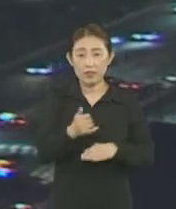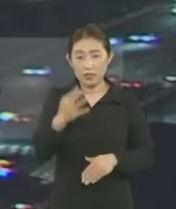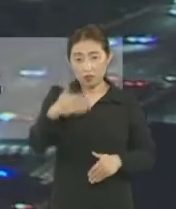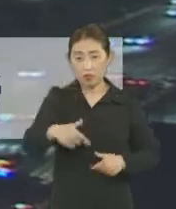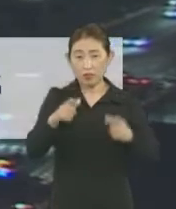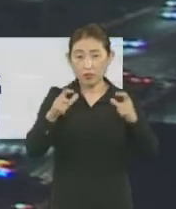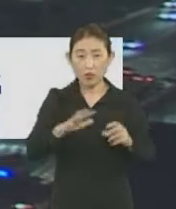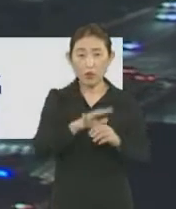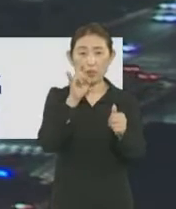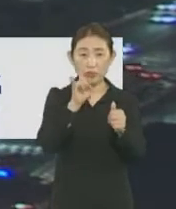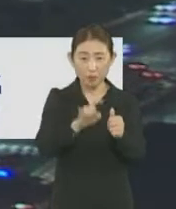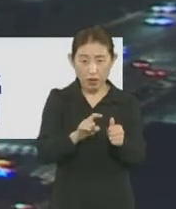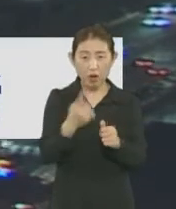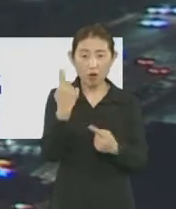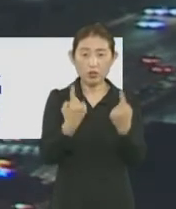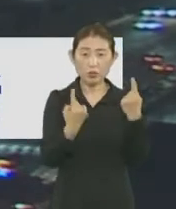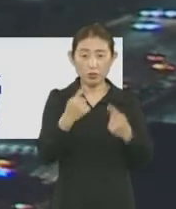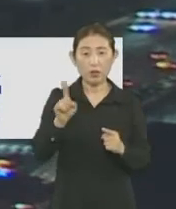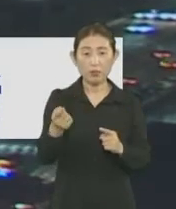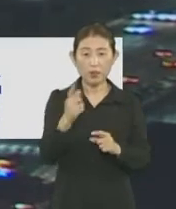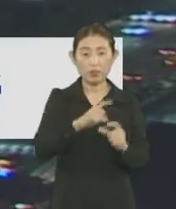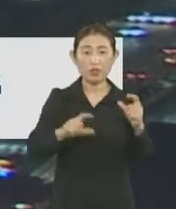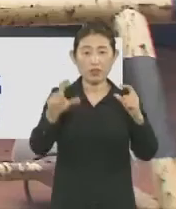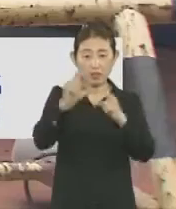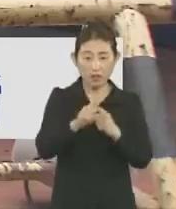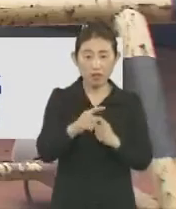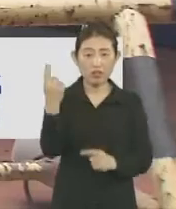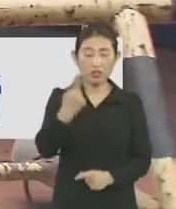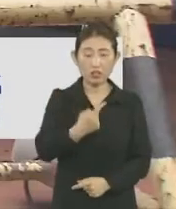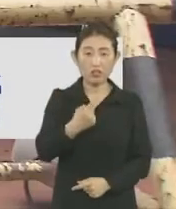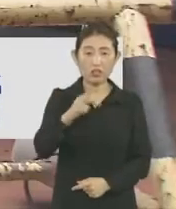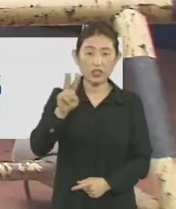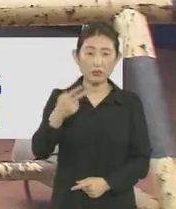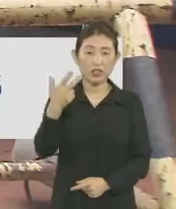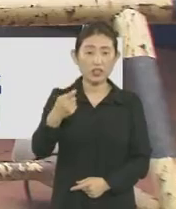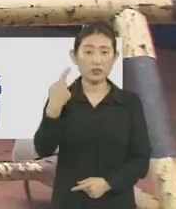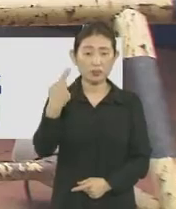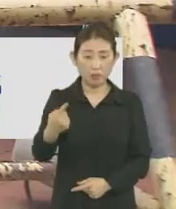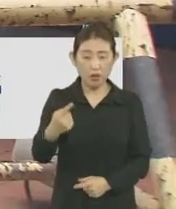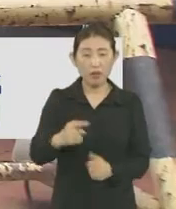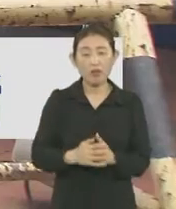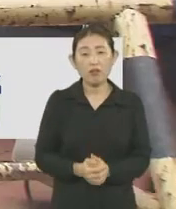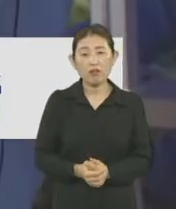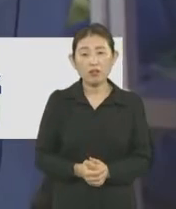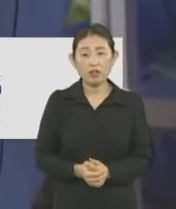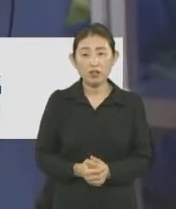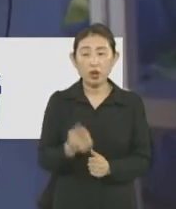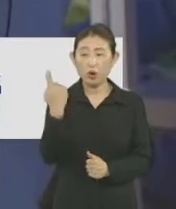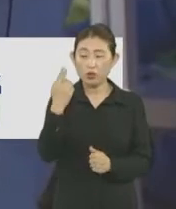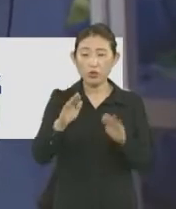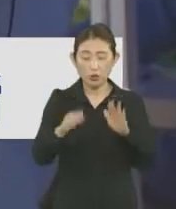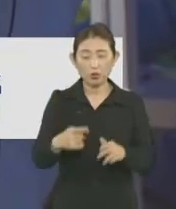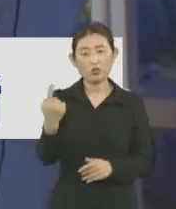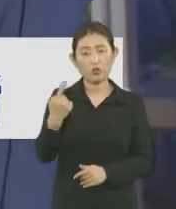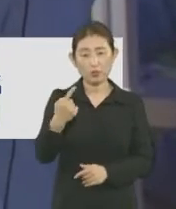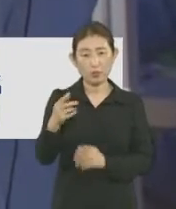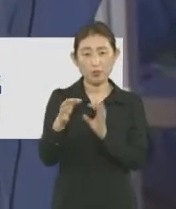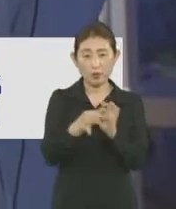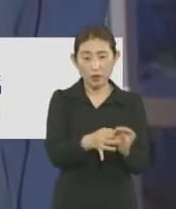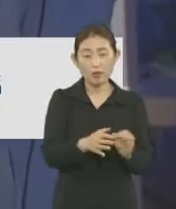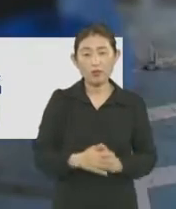대전과 세종 충 담에 콜은 알고 확진 자는 어제보다 100여 명 증가한 1200 일은 한 명으로 이틀 연속 천명 때 를